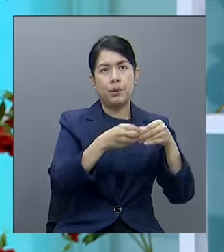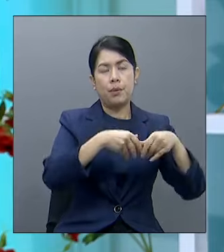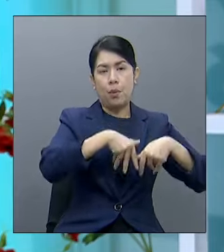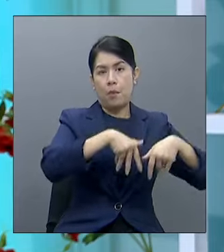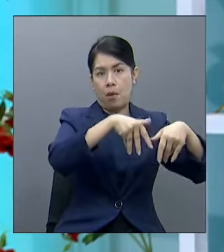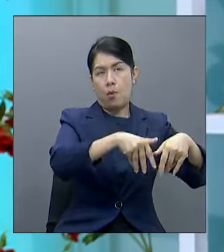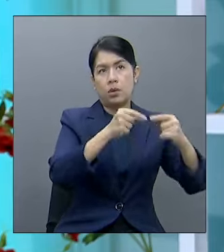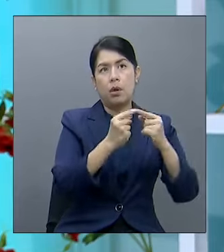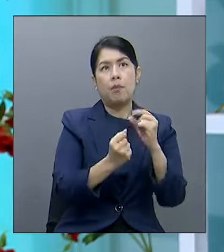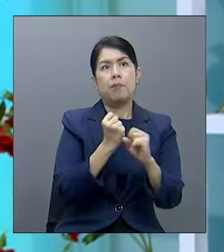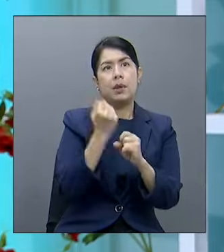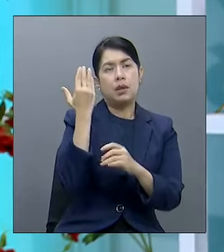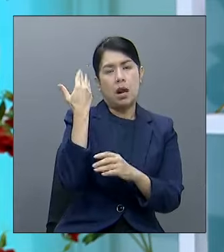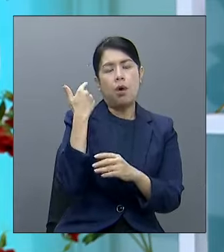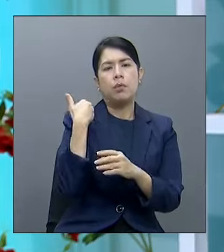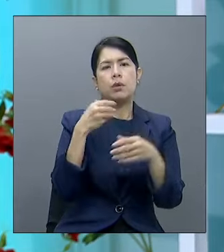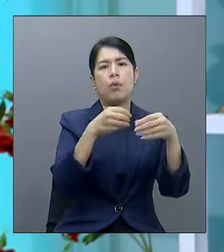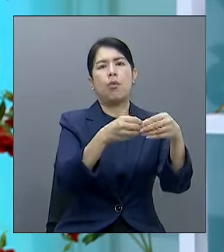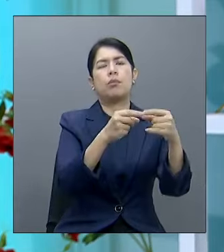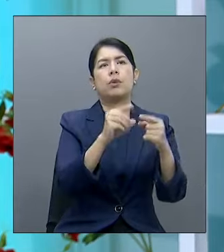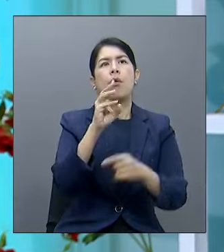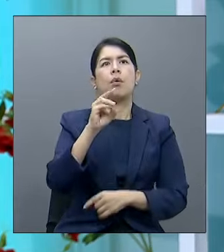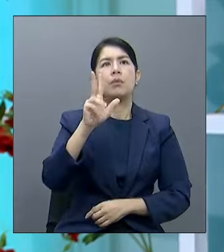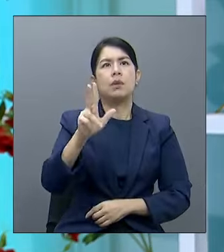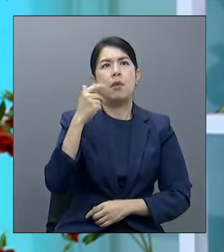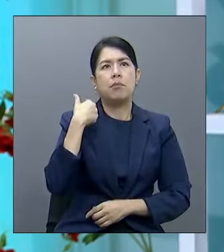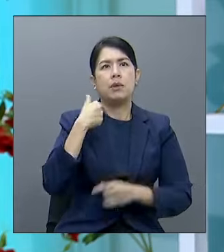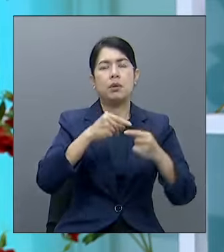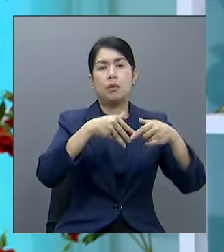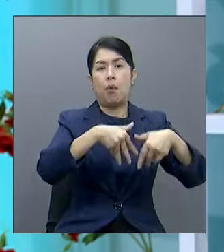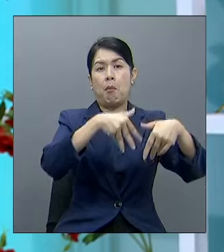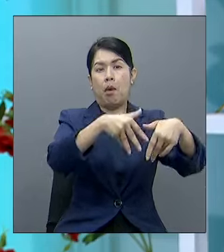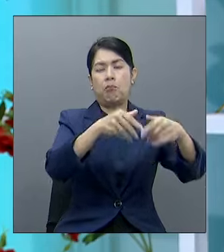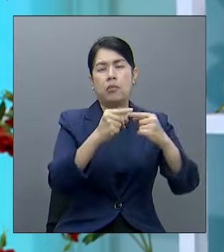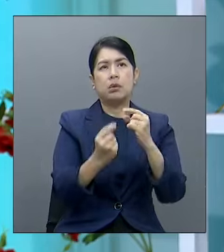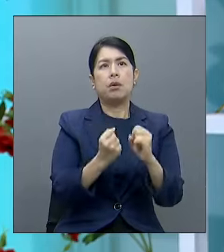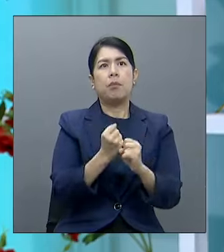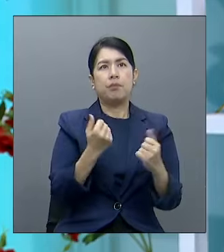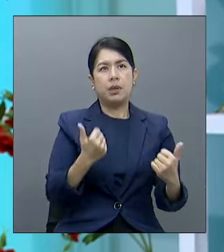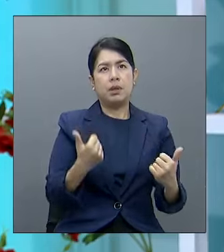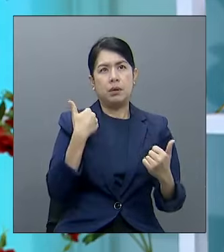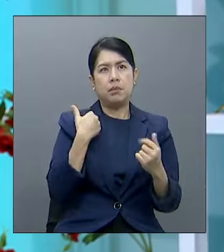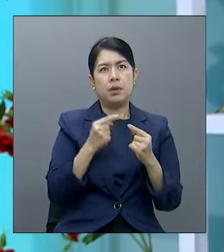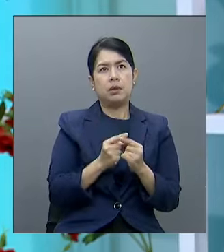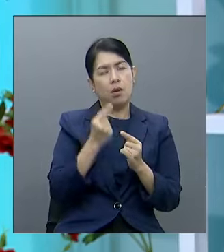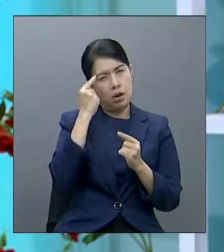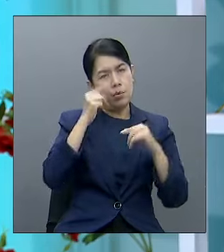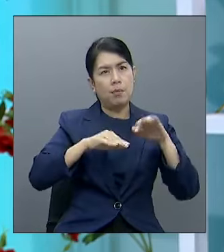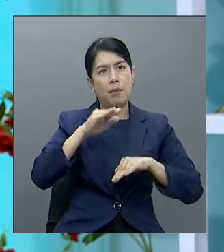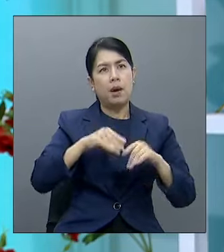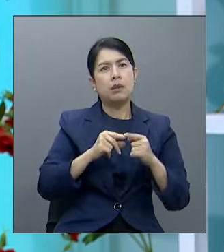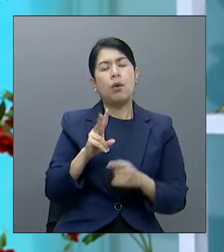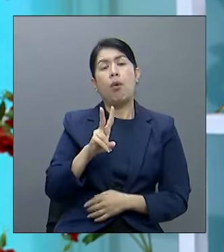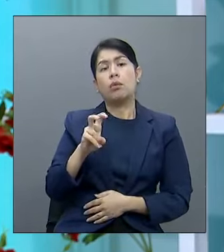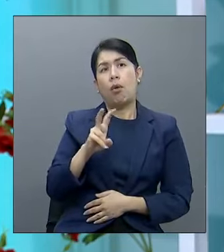มาณ63ขบวนคือ63ขบวนใหญ่ขนาดนี้ปีนี้เราจะรองรับเราคิดว่าได้ประมาณ200ขบวนและจะมีขบว